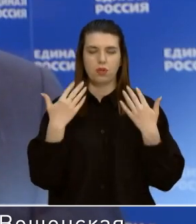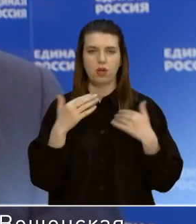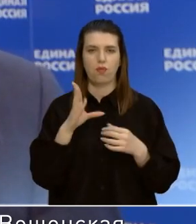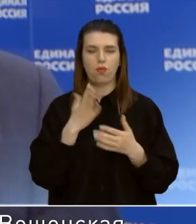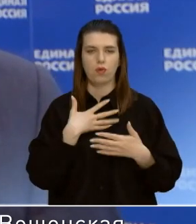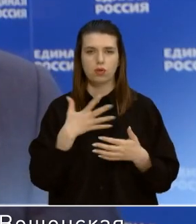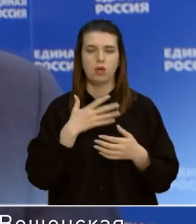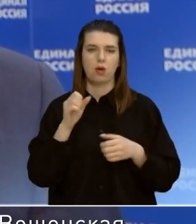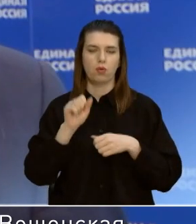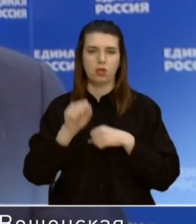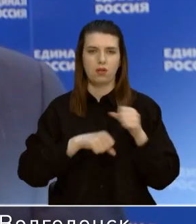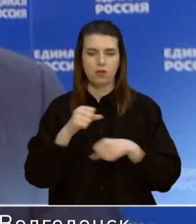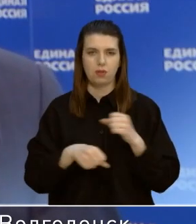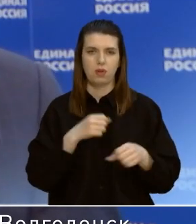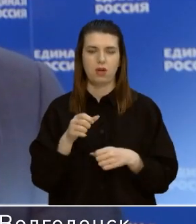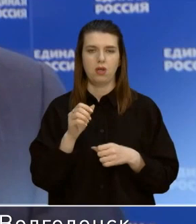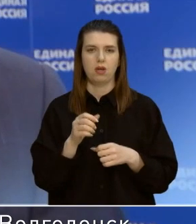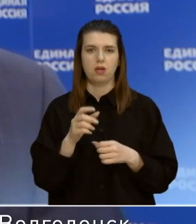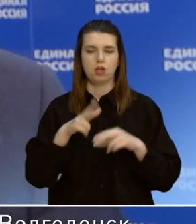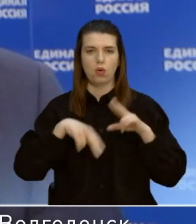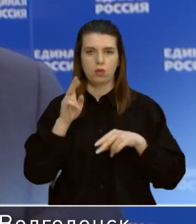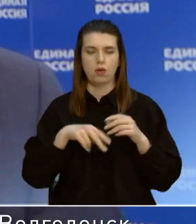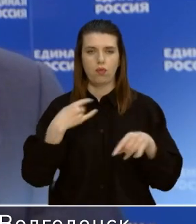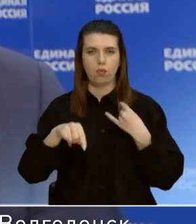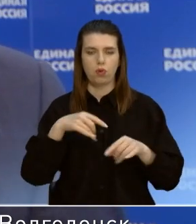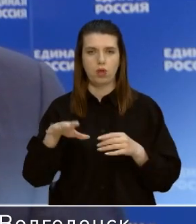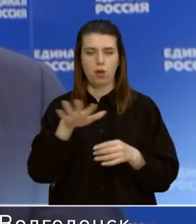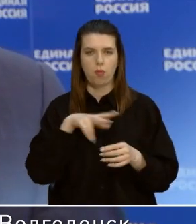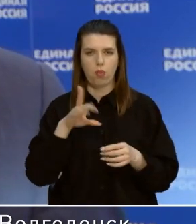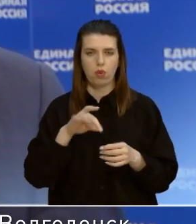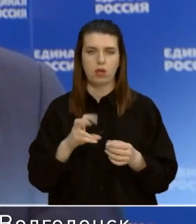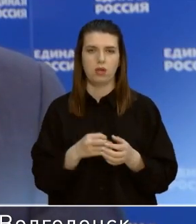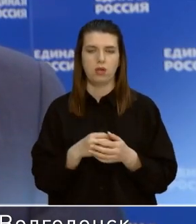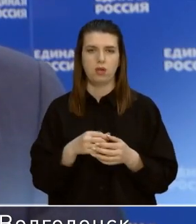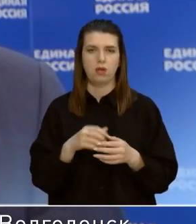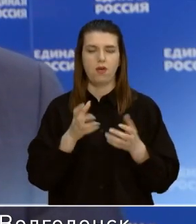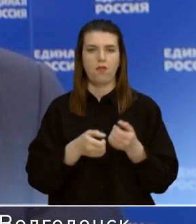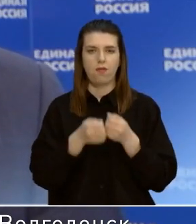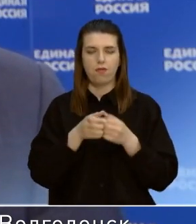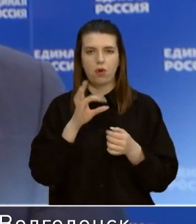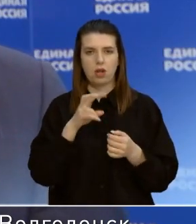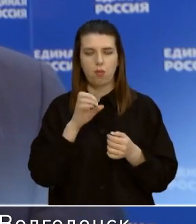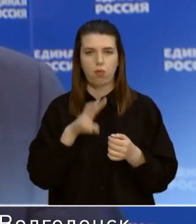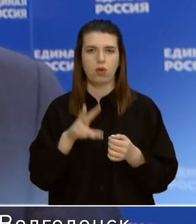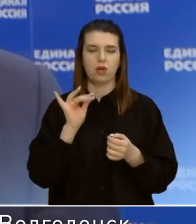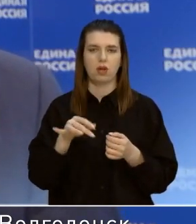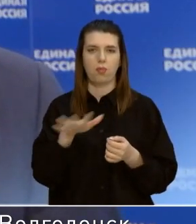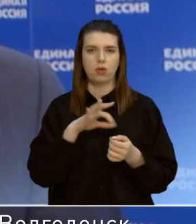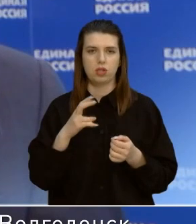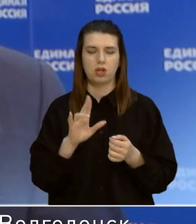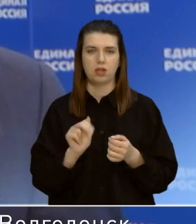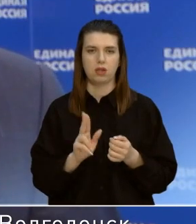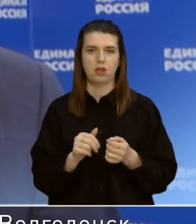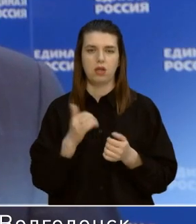воздухом, покататься на велосипедах. Там строятся футбольные поля, волейбольные площадки. И